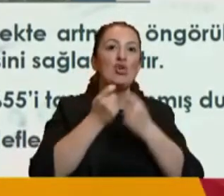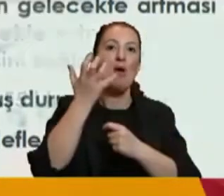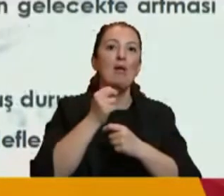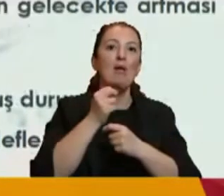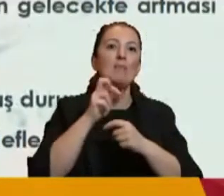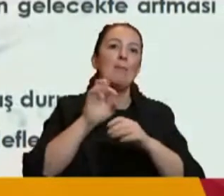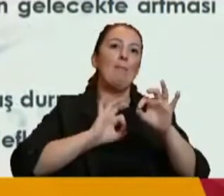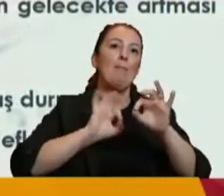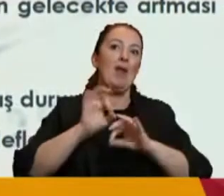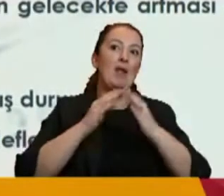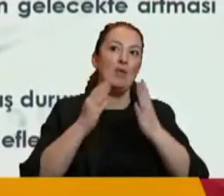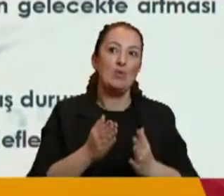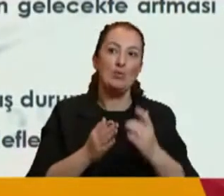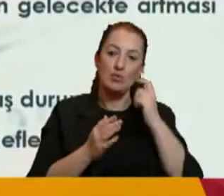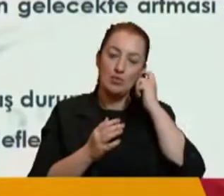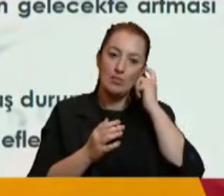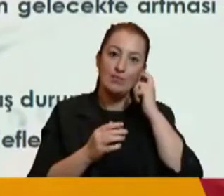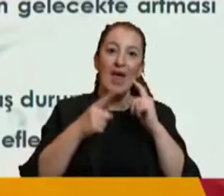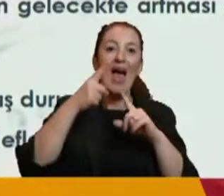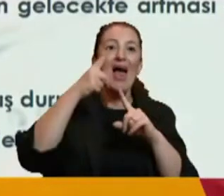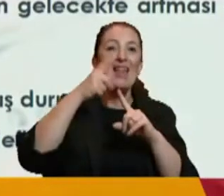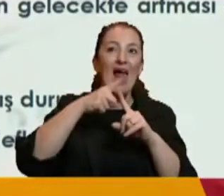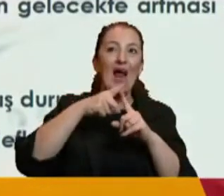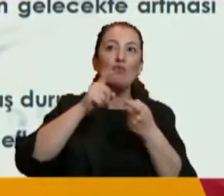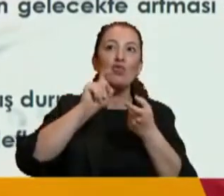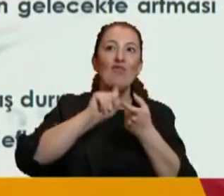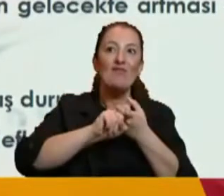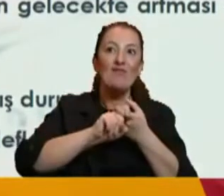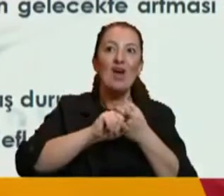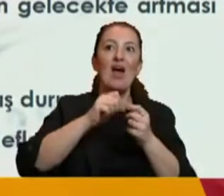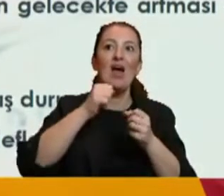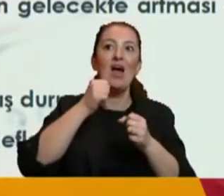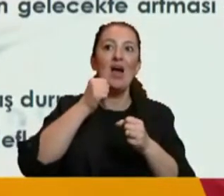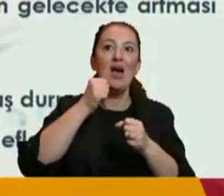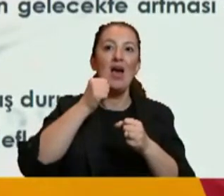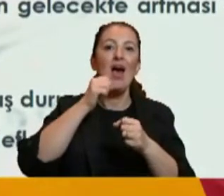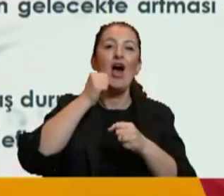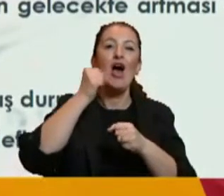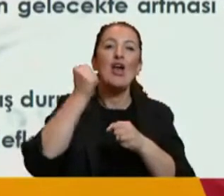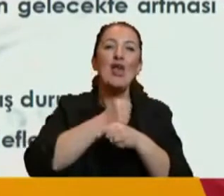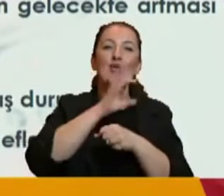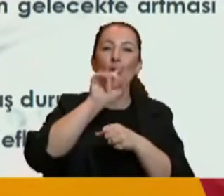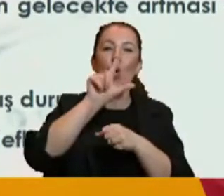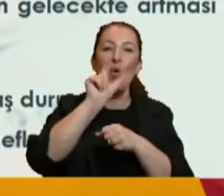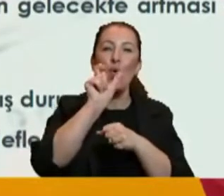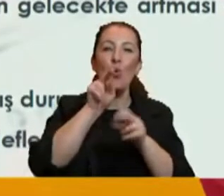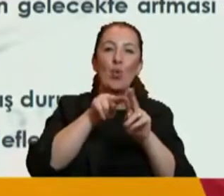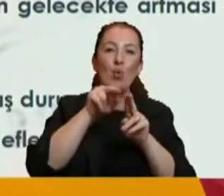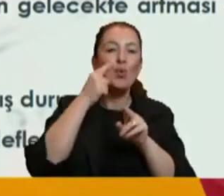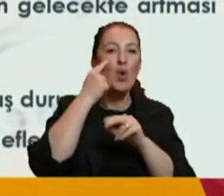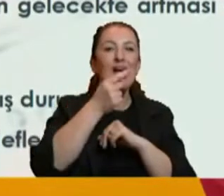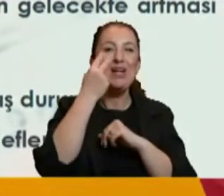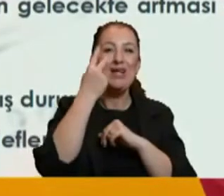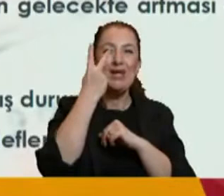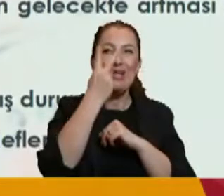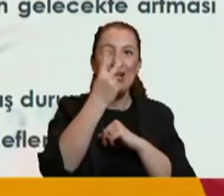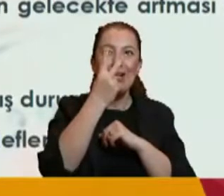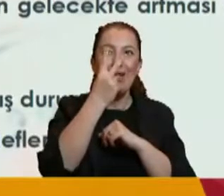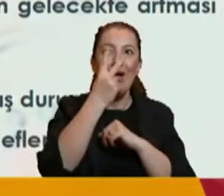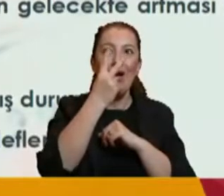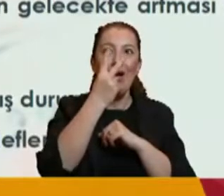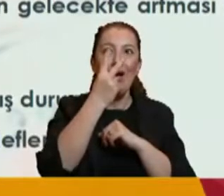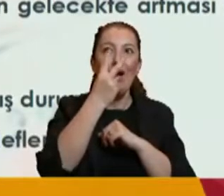planlıyorsunuz Terkos ve Taşoluk'ta iki tane küçük arıtma tesisimiz var Bu da